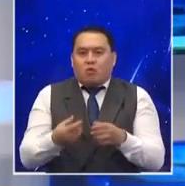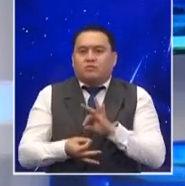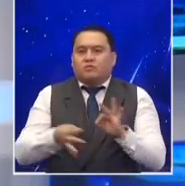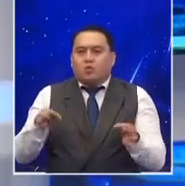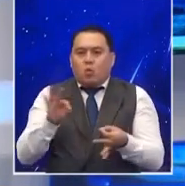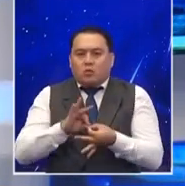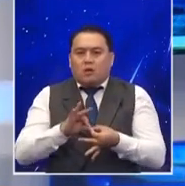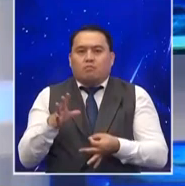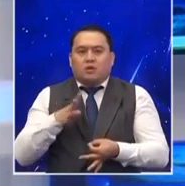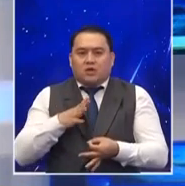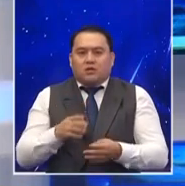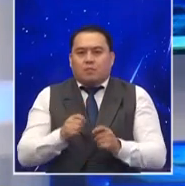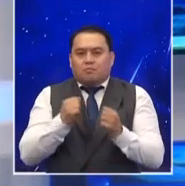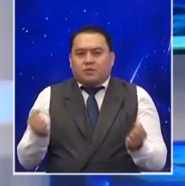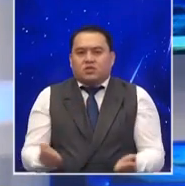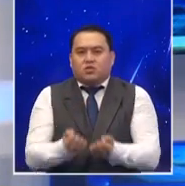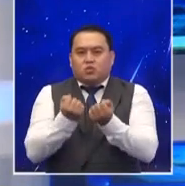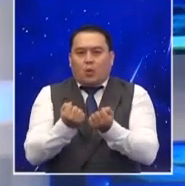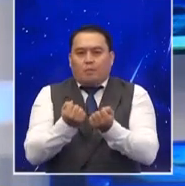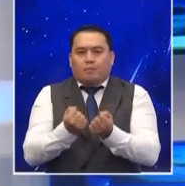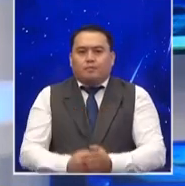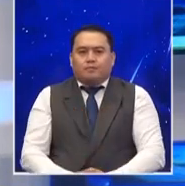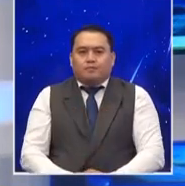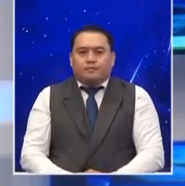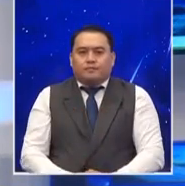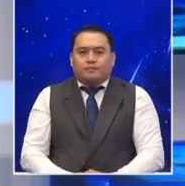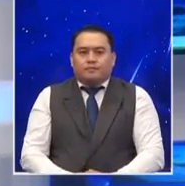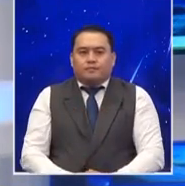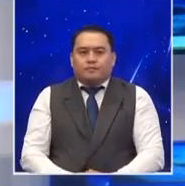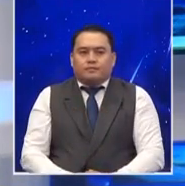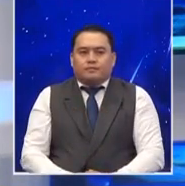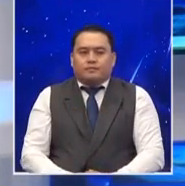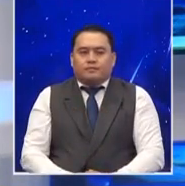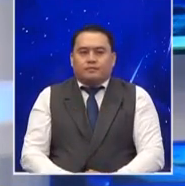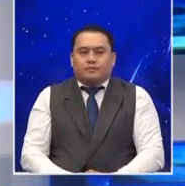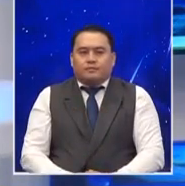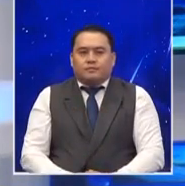сложностей, также получили своевременную поддержку. С подробностями Рустам Аралбаев.